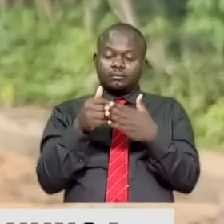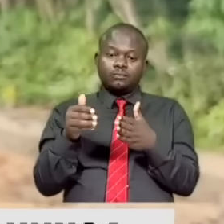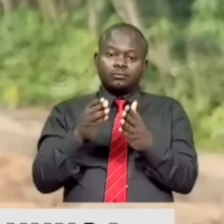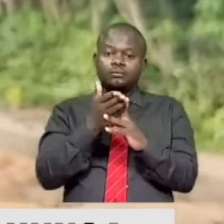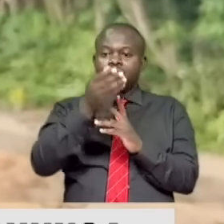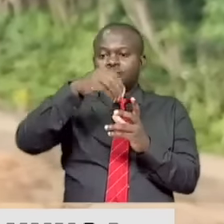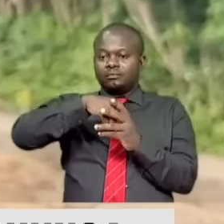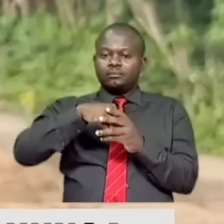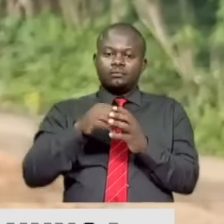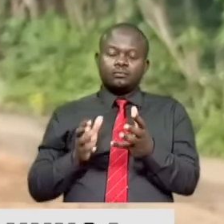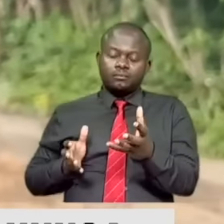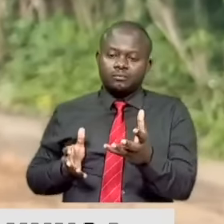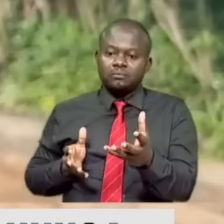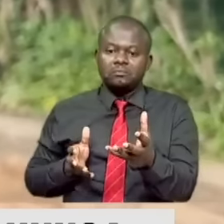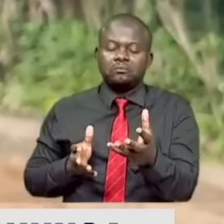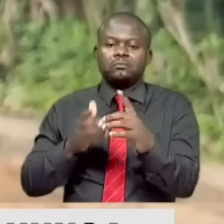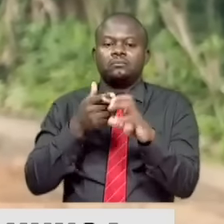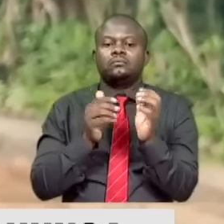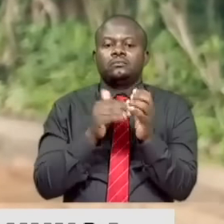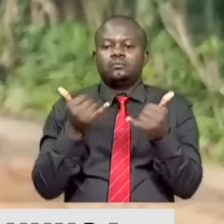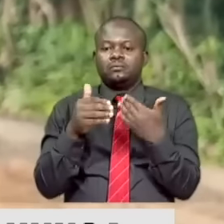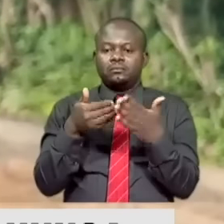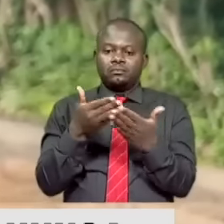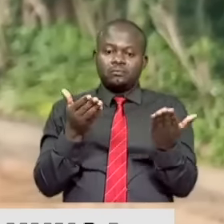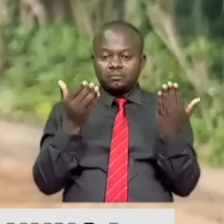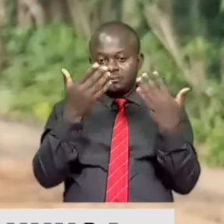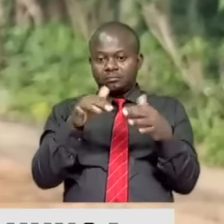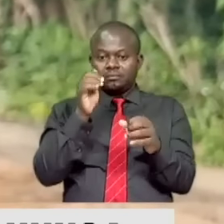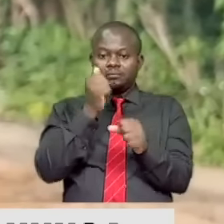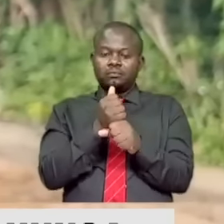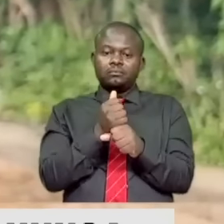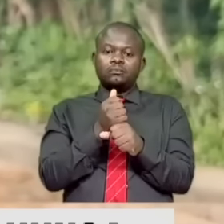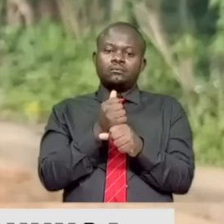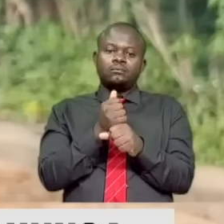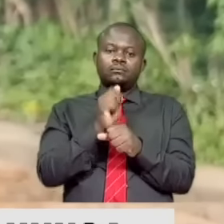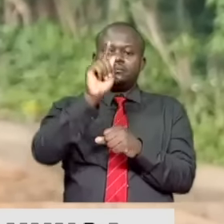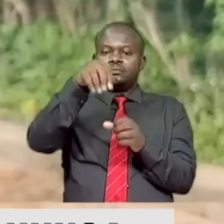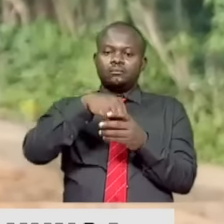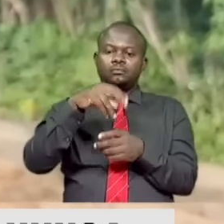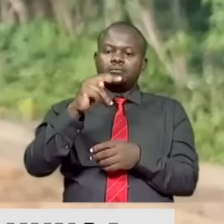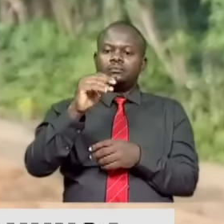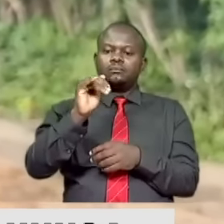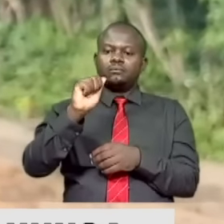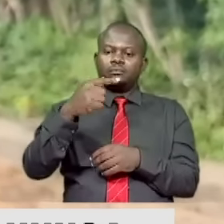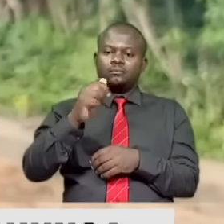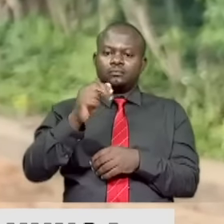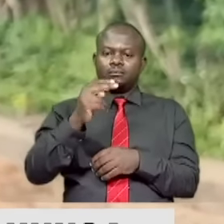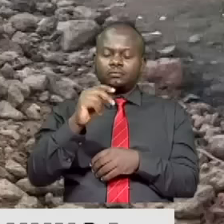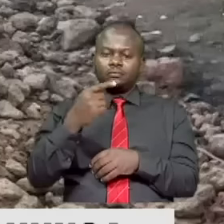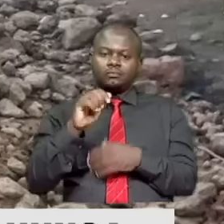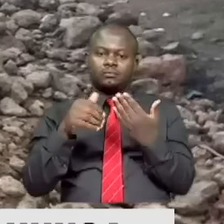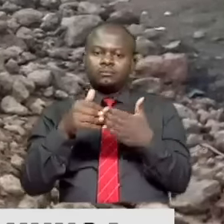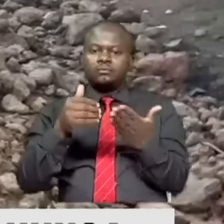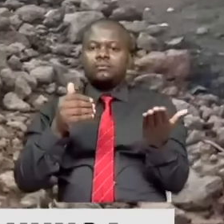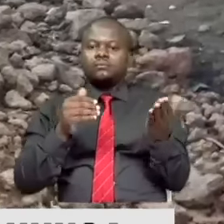turu gusunika ariko bizisaha kuba babikoze dode tukozikira katugiye mu Nyagahinga turi kugendaho no mu gasozi turi kuhurira